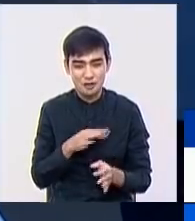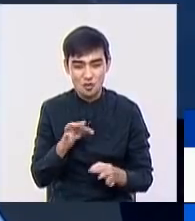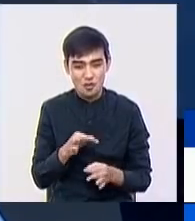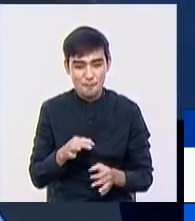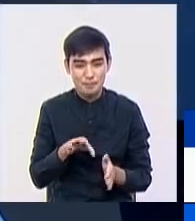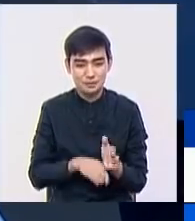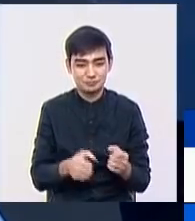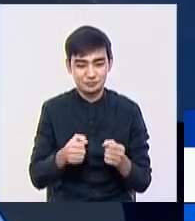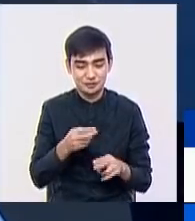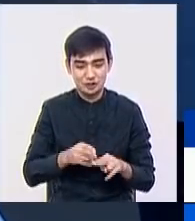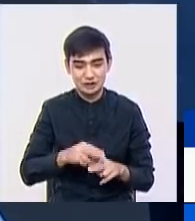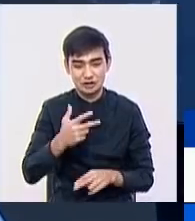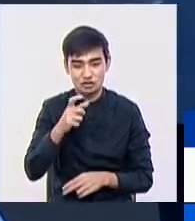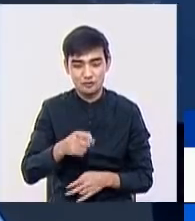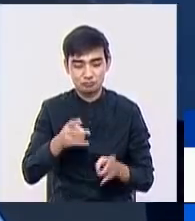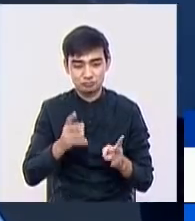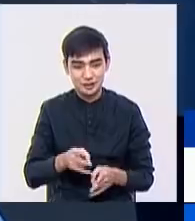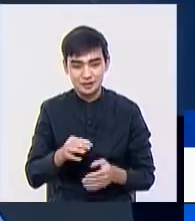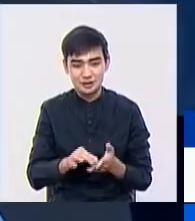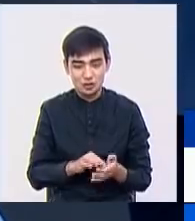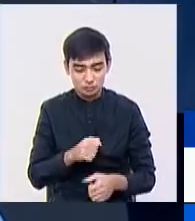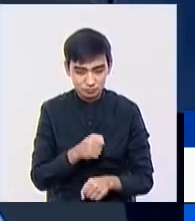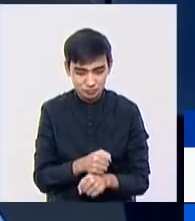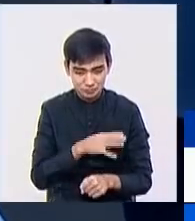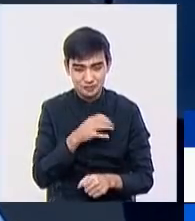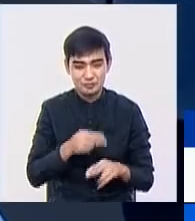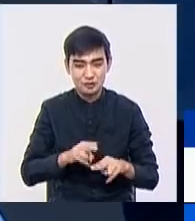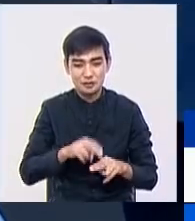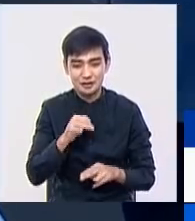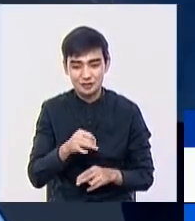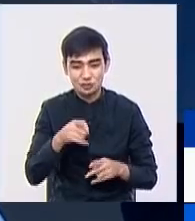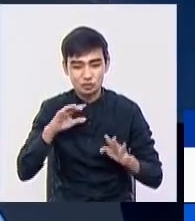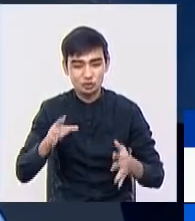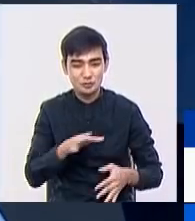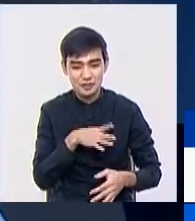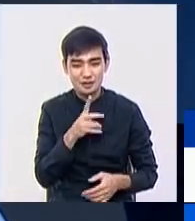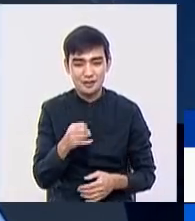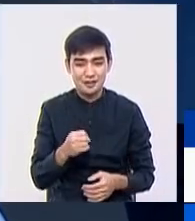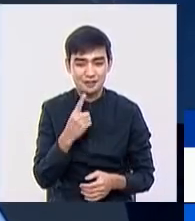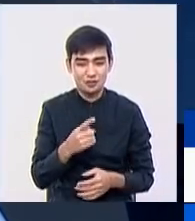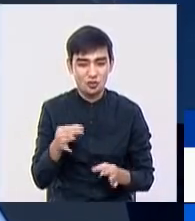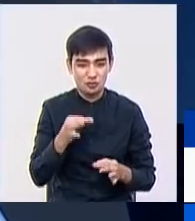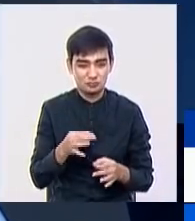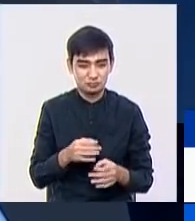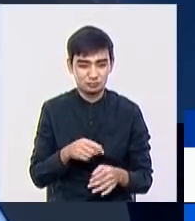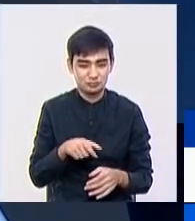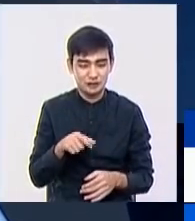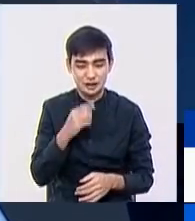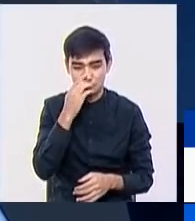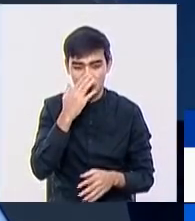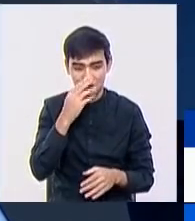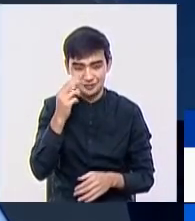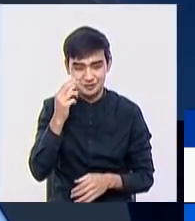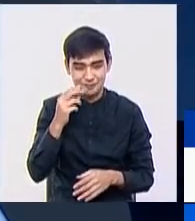поезд. 3 человека получили травмы из-за резкой остановки. Инцидент произошел на одной из самых загруженных линий японской